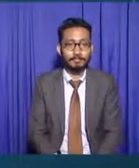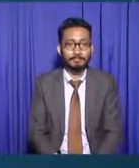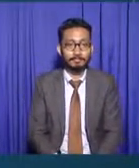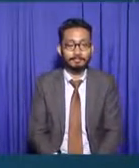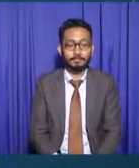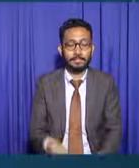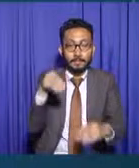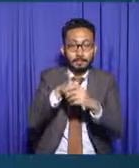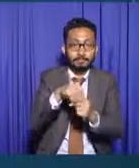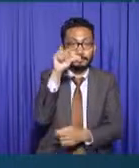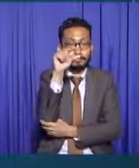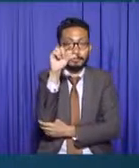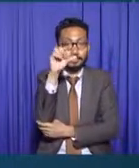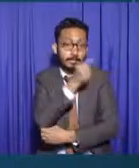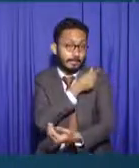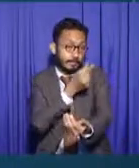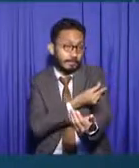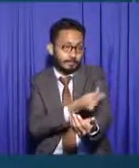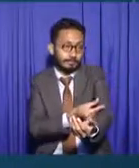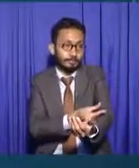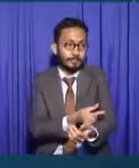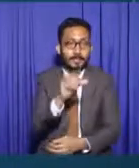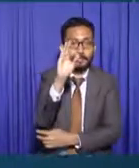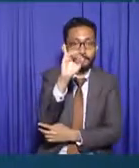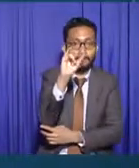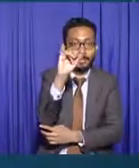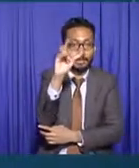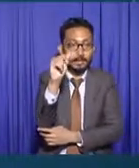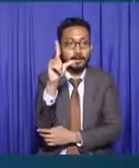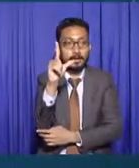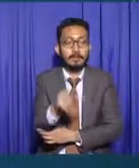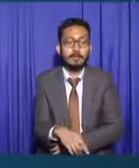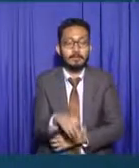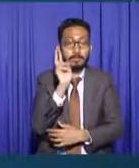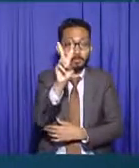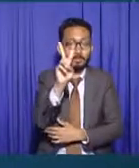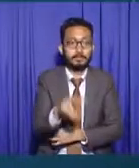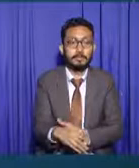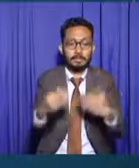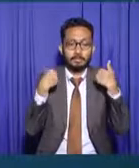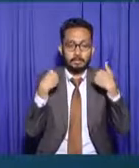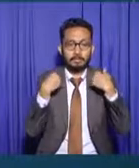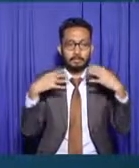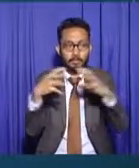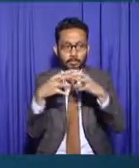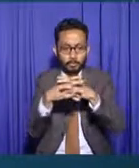dalam generasi film kedua terdapat kombinasi genotip